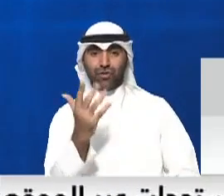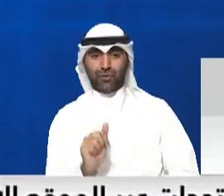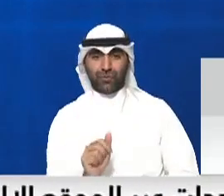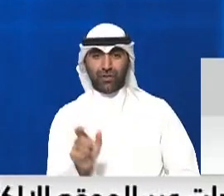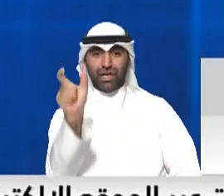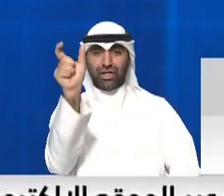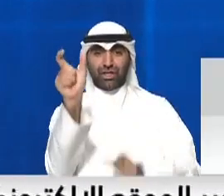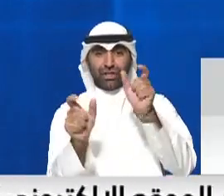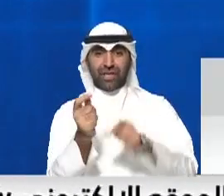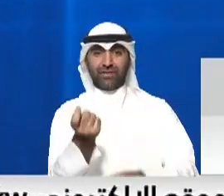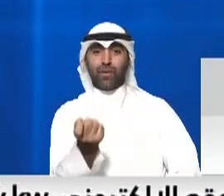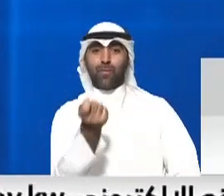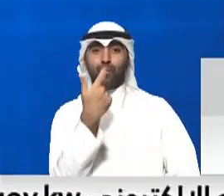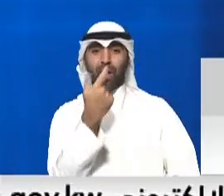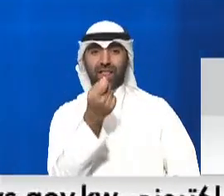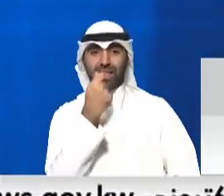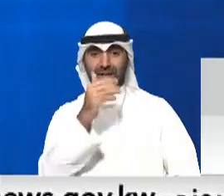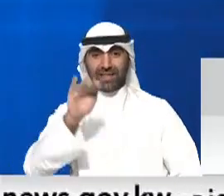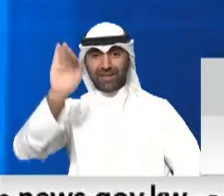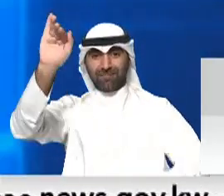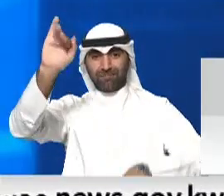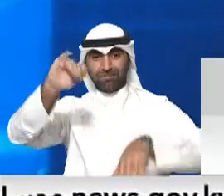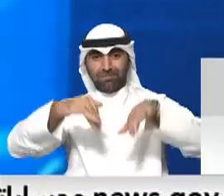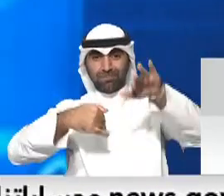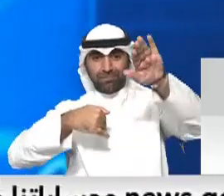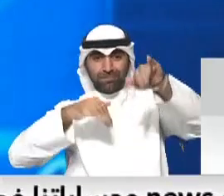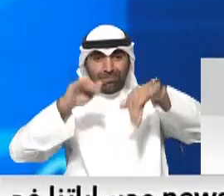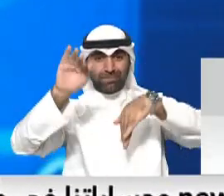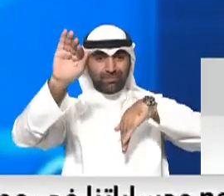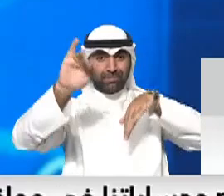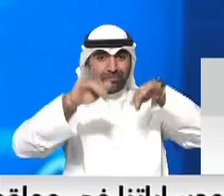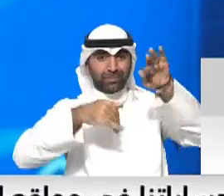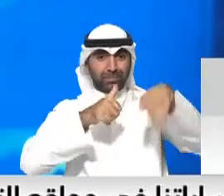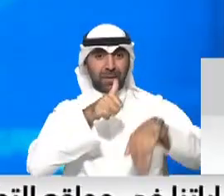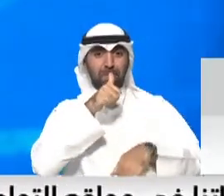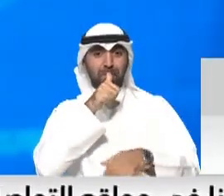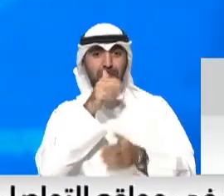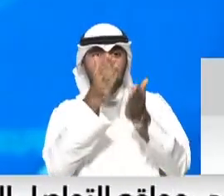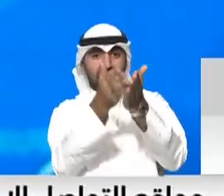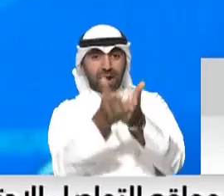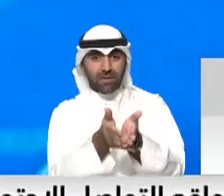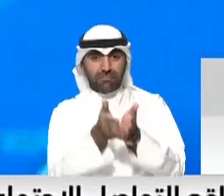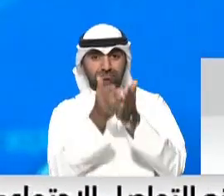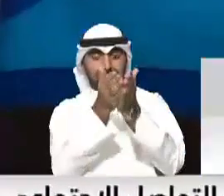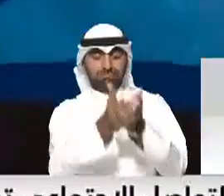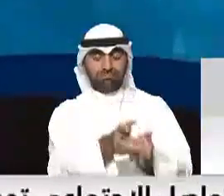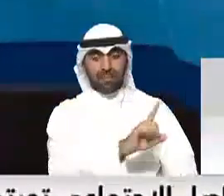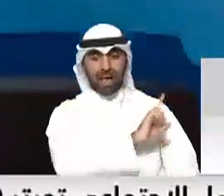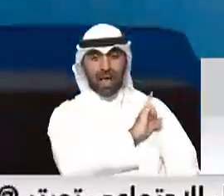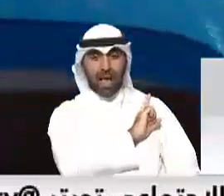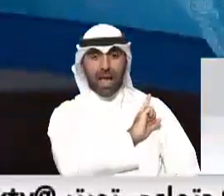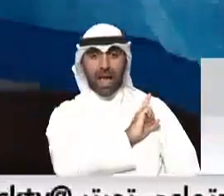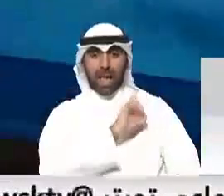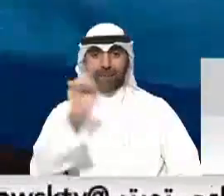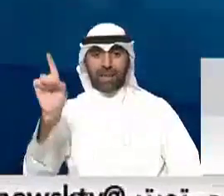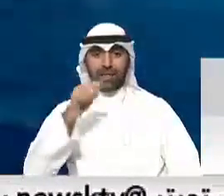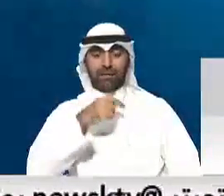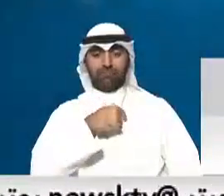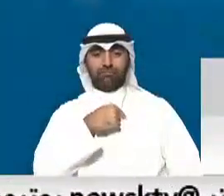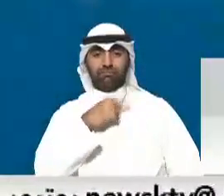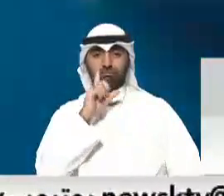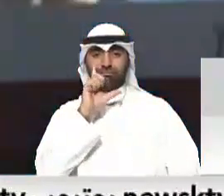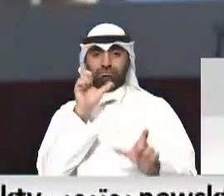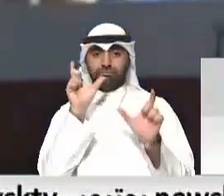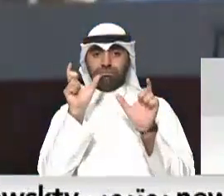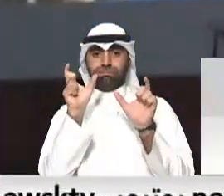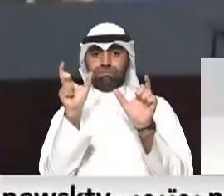لإدخال المخدرات والممنوعات إلى البلاد. جاء ذلك عقب قيام الشيخ طلال الخالد بزيارة تفقدية لقاعدة صباح